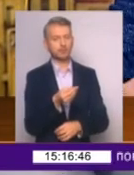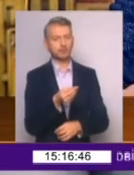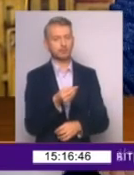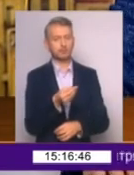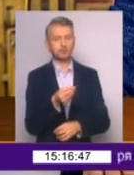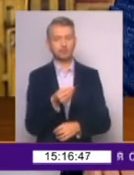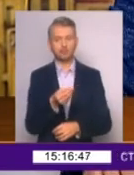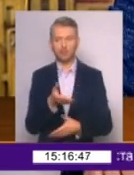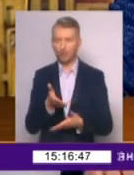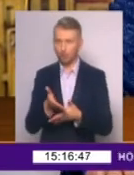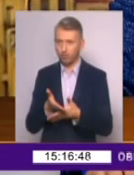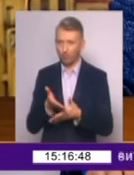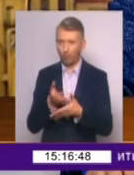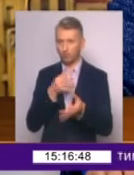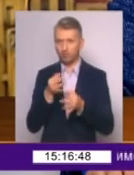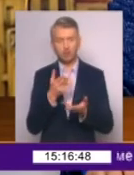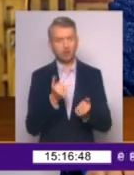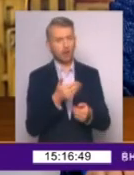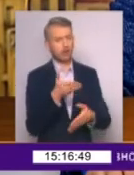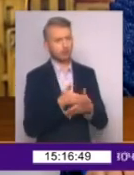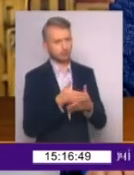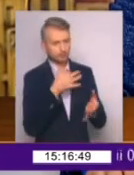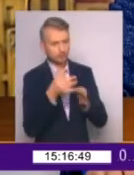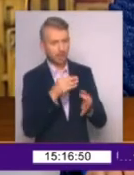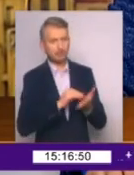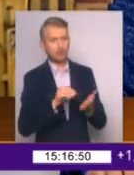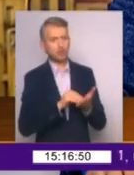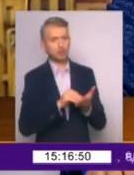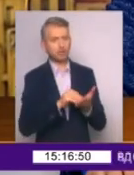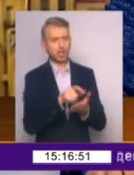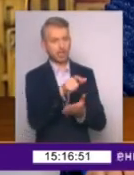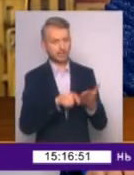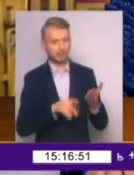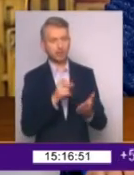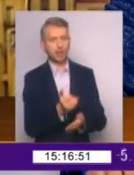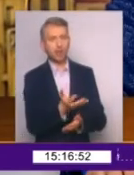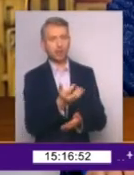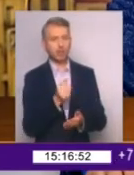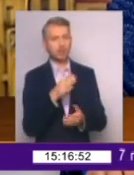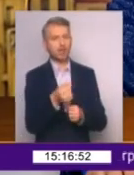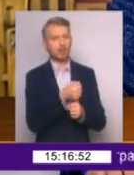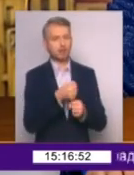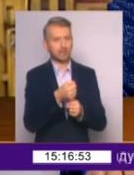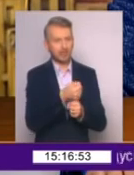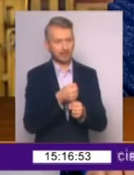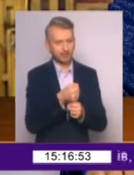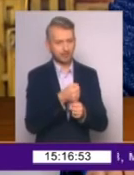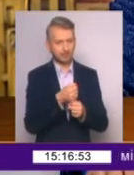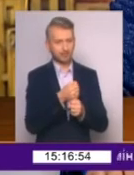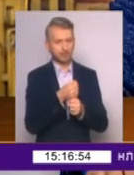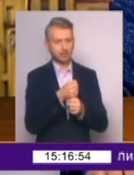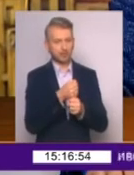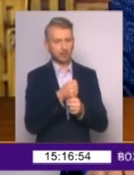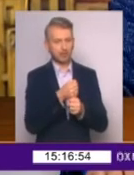допомогу, консультаційну. Консультаційну допомогу, а також виписувати рецепти на отримання в аптеці цих